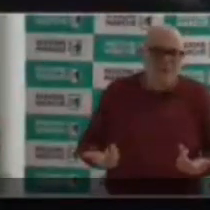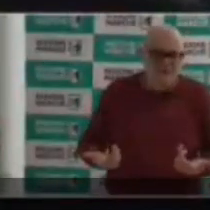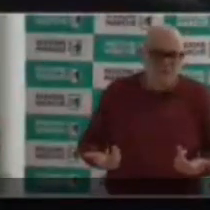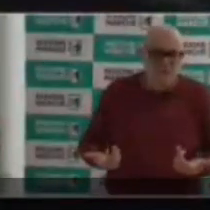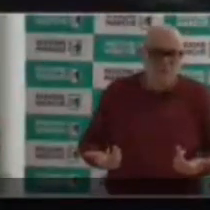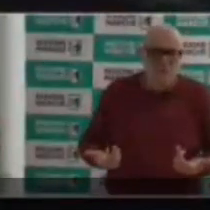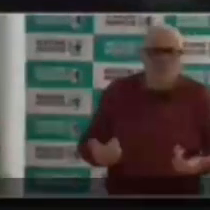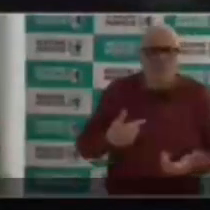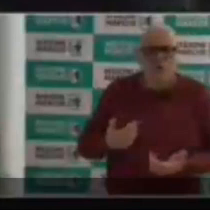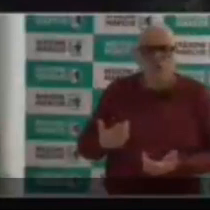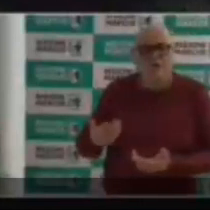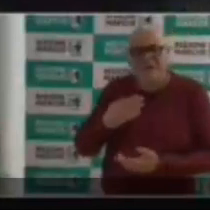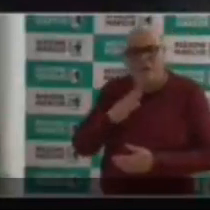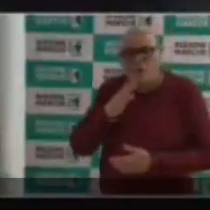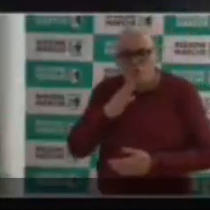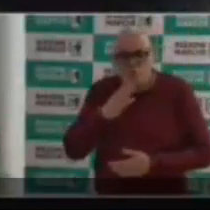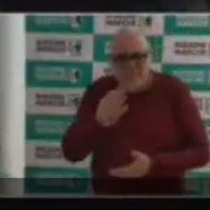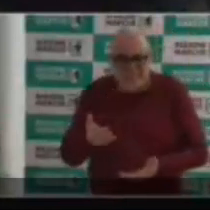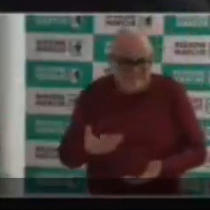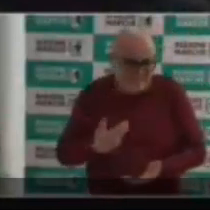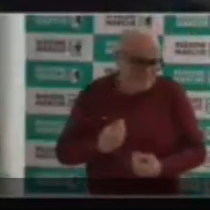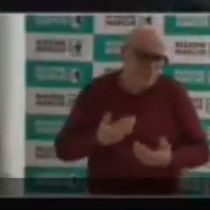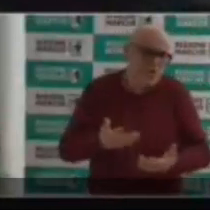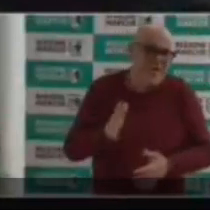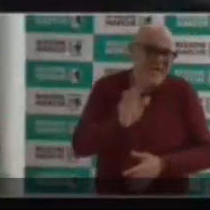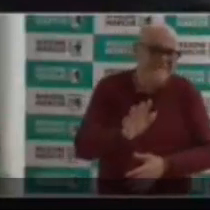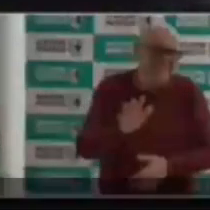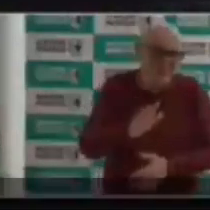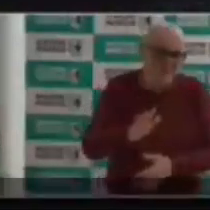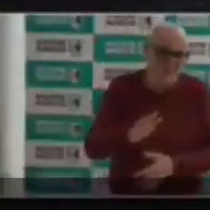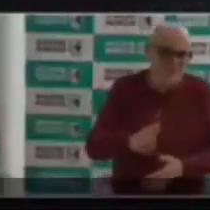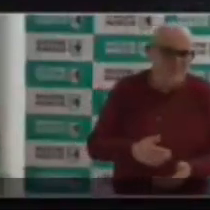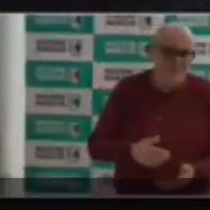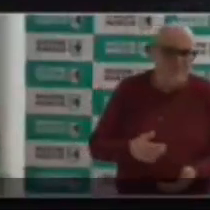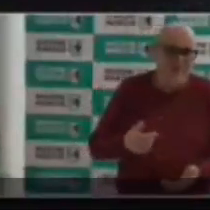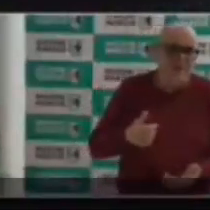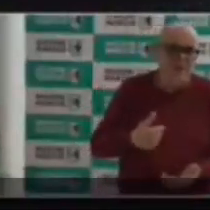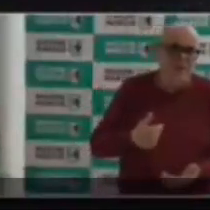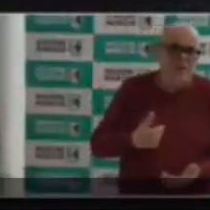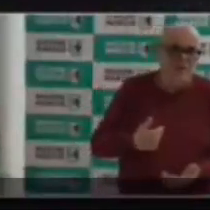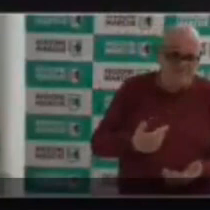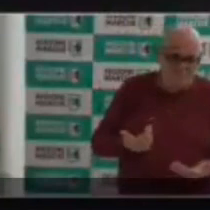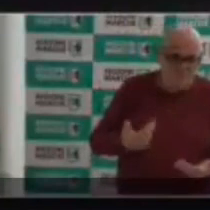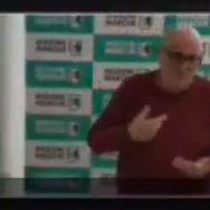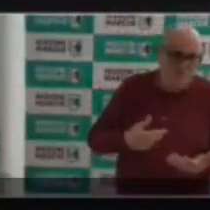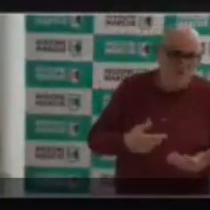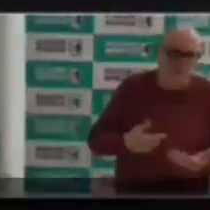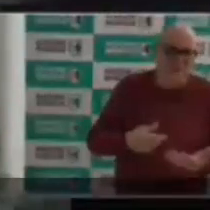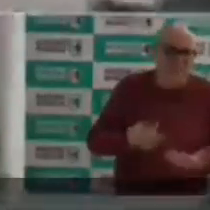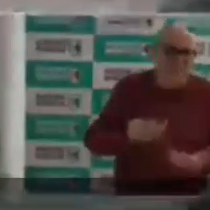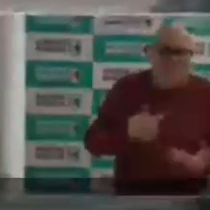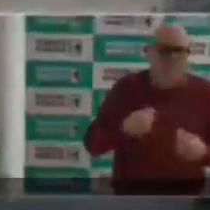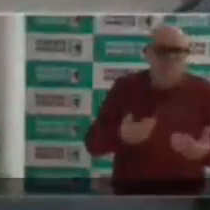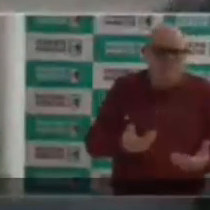che paga, vi ho fatto un esempio, e poi quando si chiama un articolo, come si burocratizza un po', fa degli